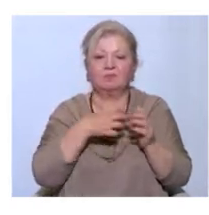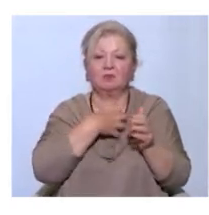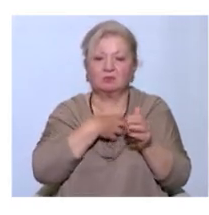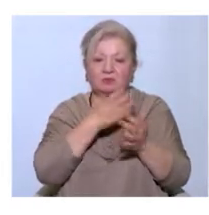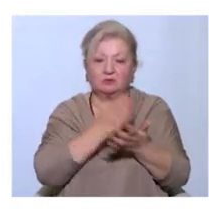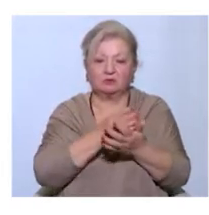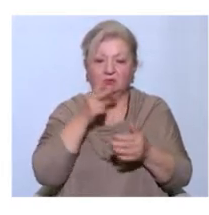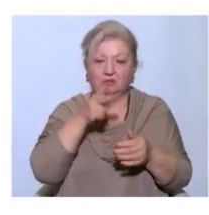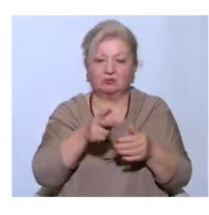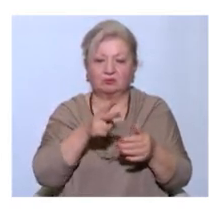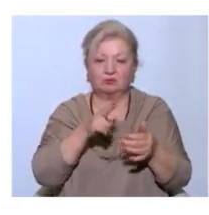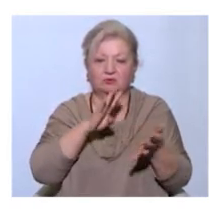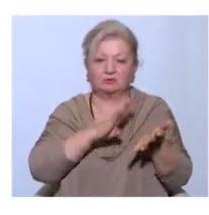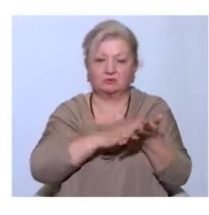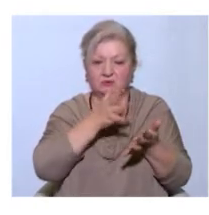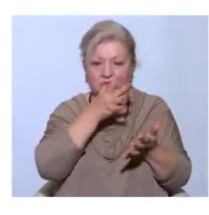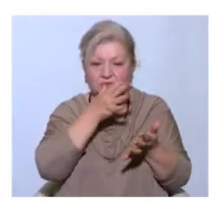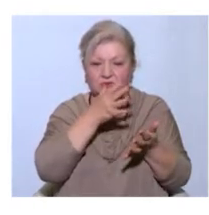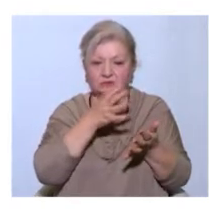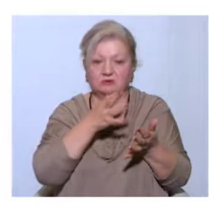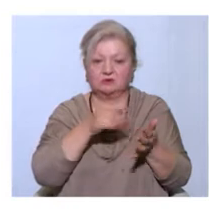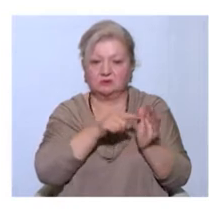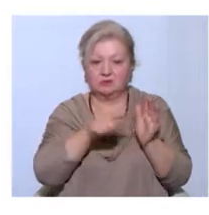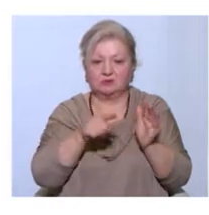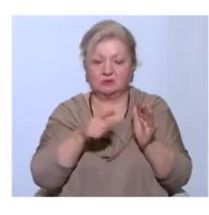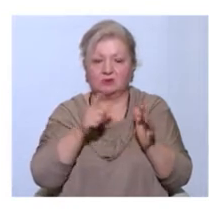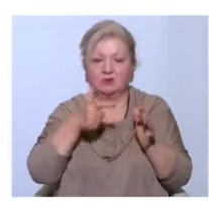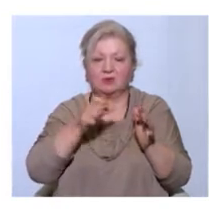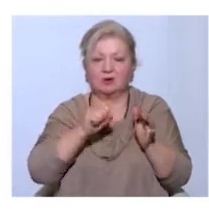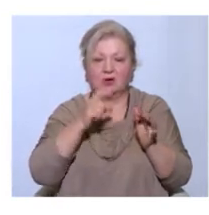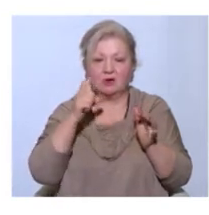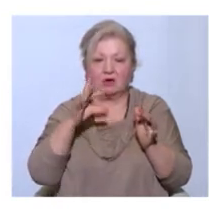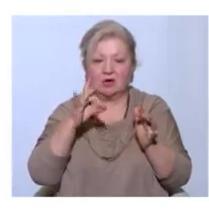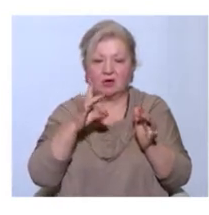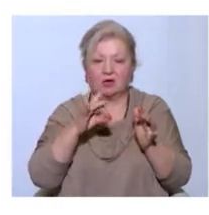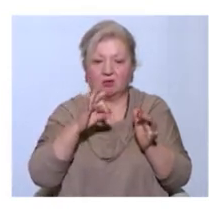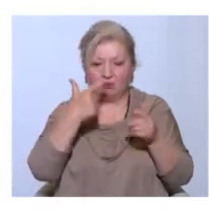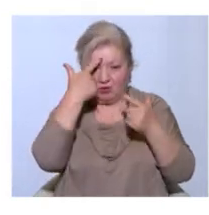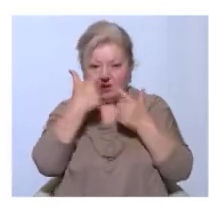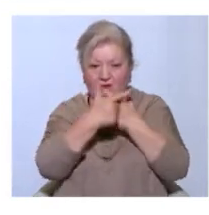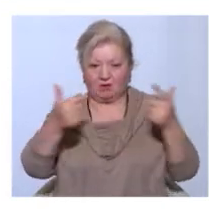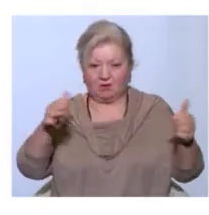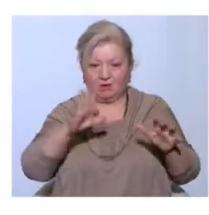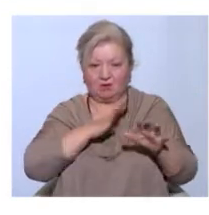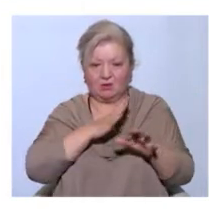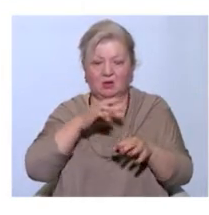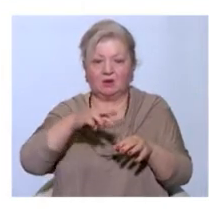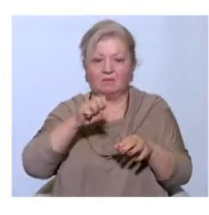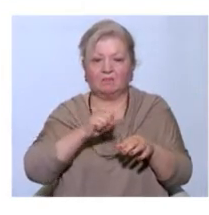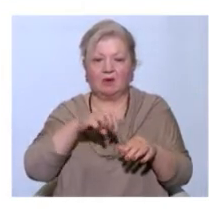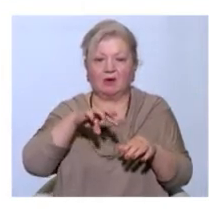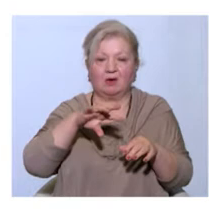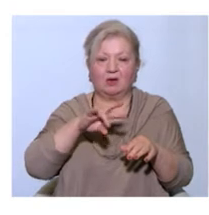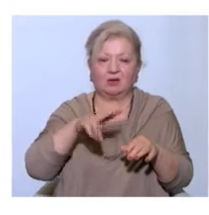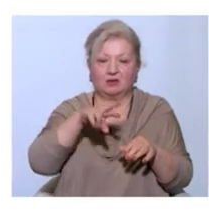მნიშვნელოვანია 2009 წლის თარიღი, როდესაც გაეროს ასამბლეამ 18 ივლისი გამოაცხადა ნელსონ მანდელას დღეთ, რადგან